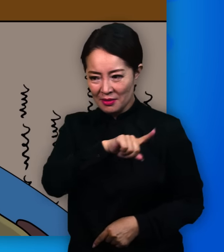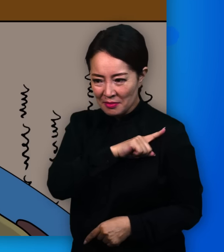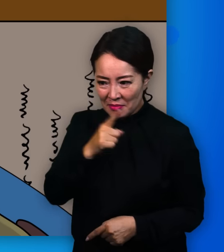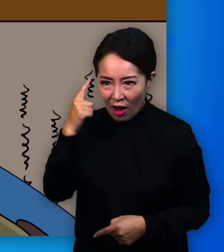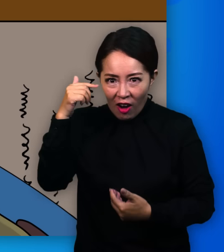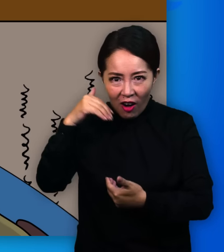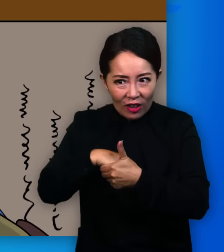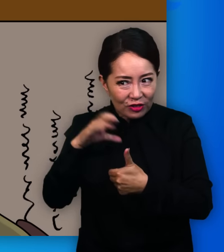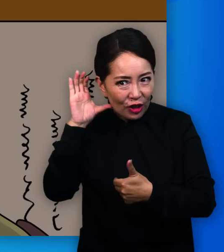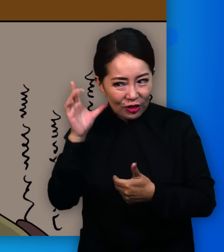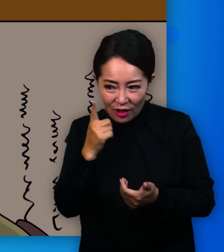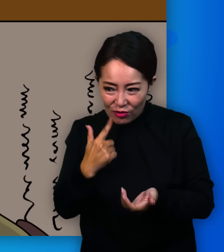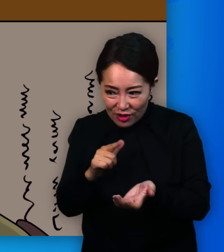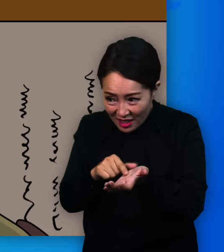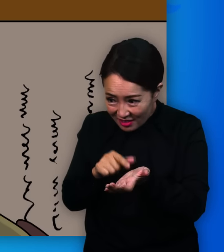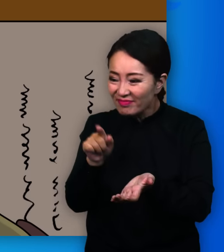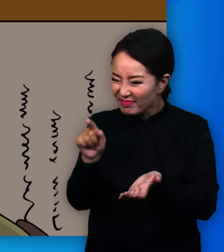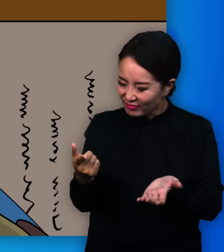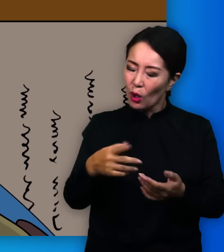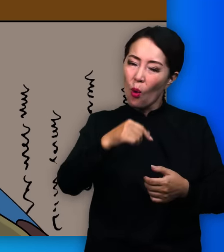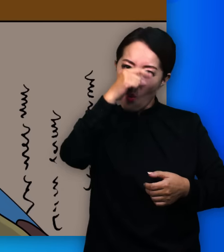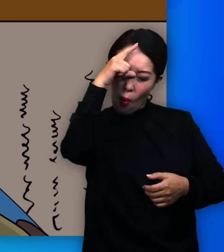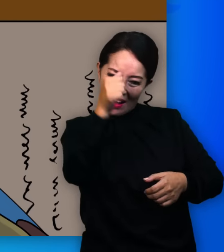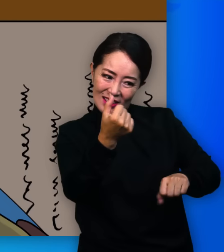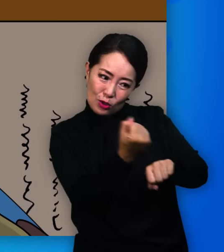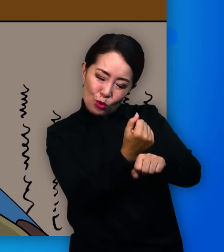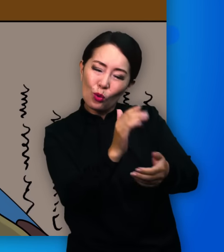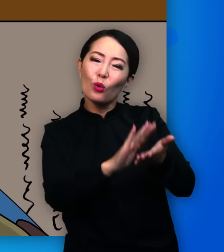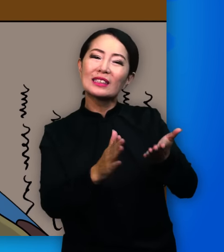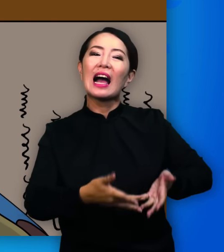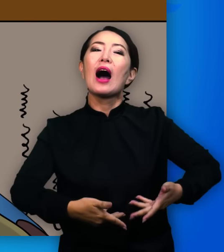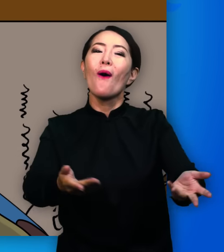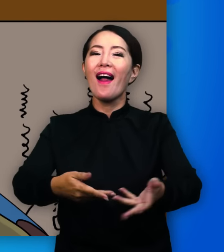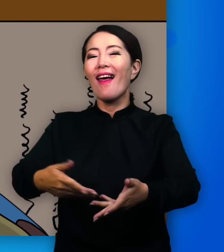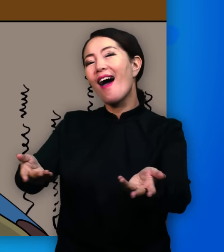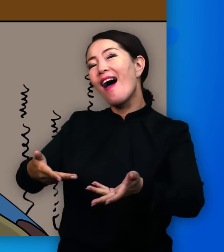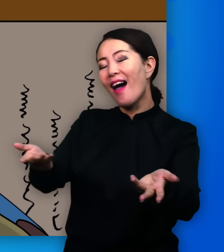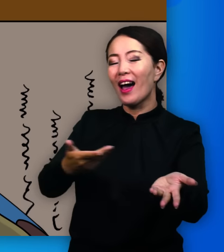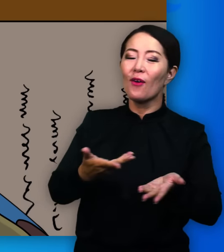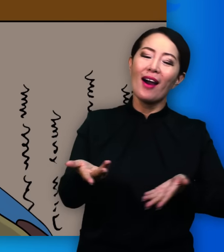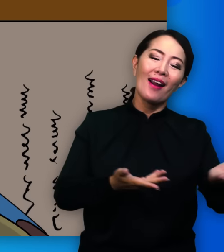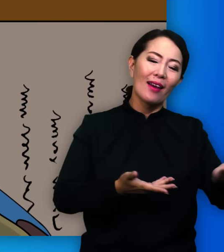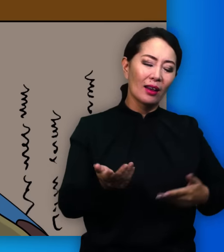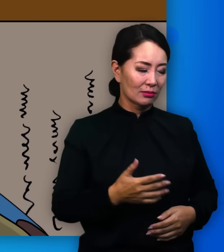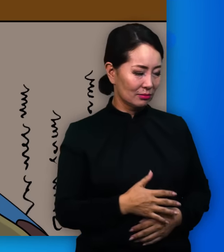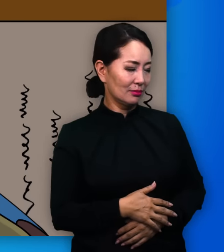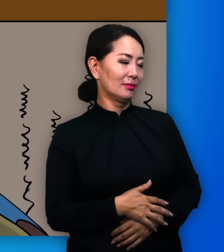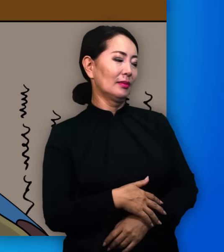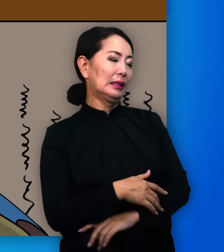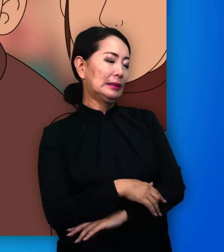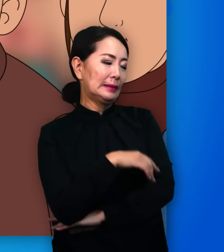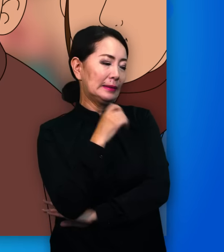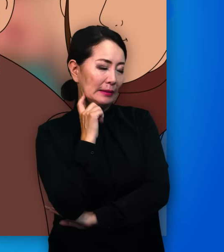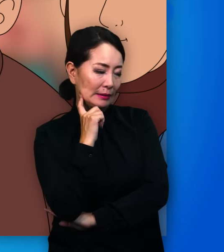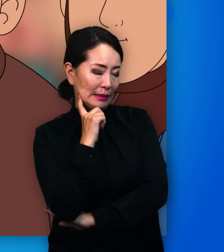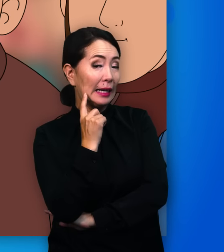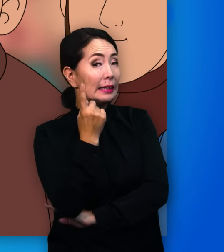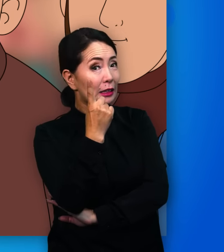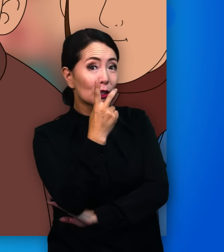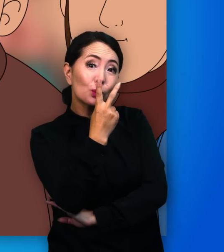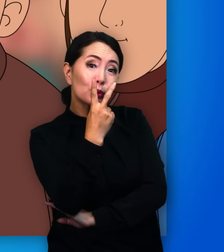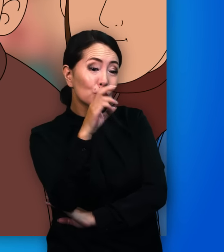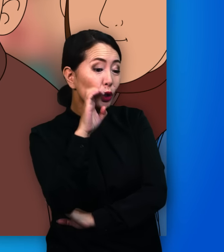би өрсөлдөөд 4-ийг авъя. Сяк, би бас нэгийг авчт юм уу?